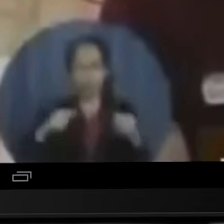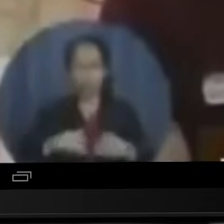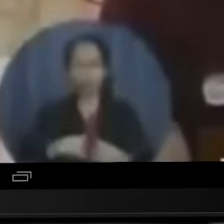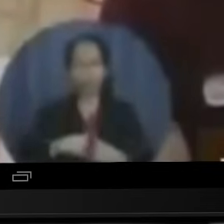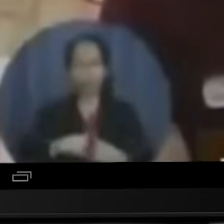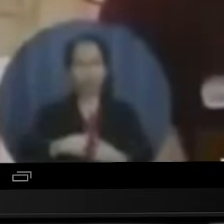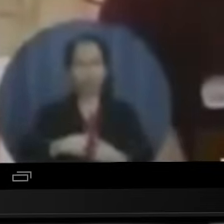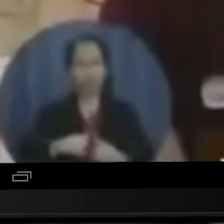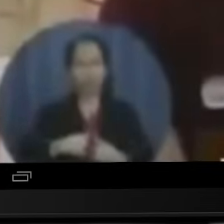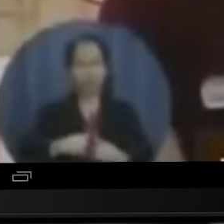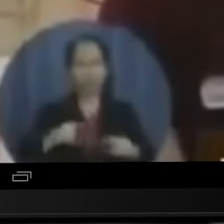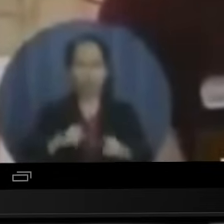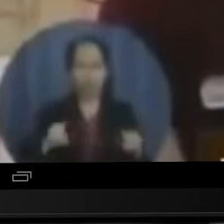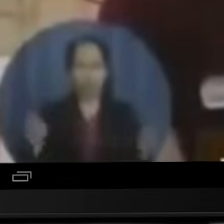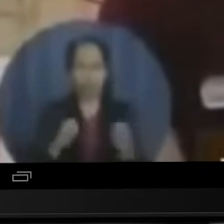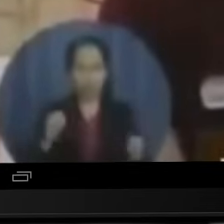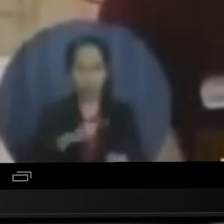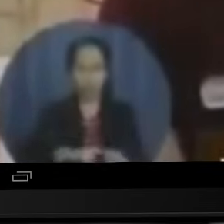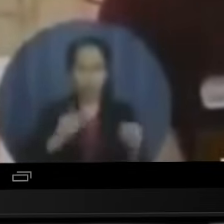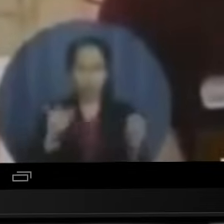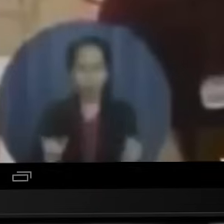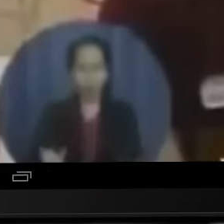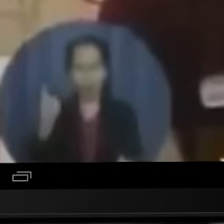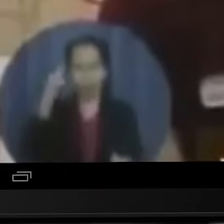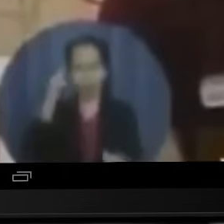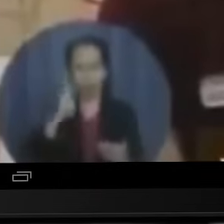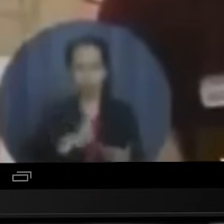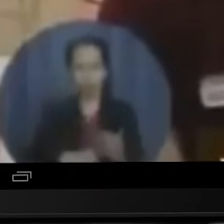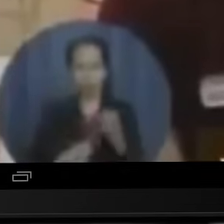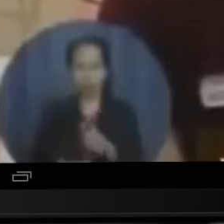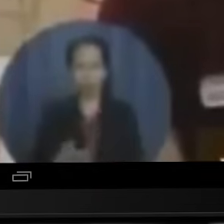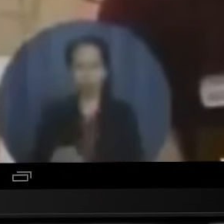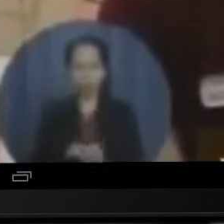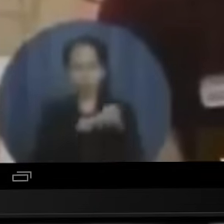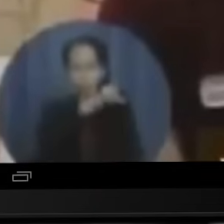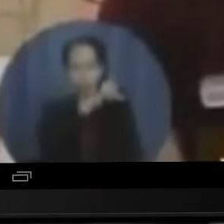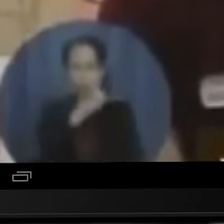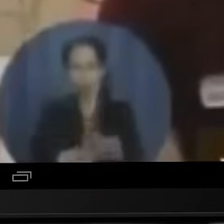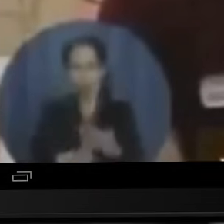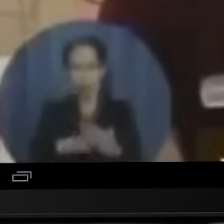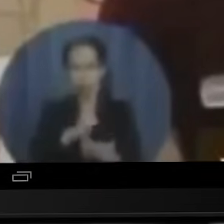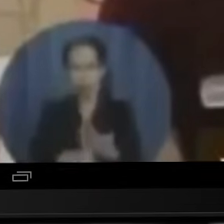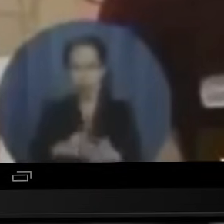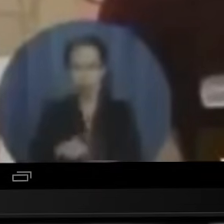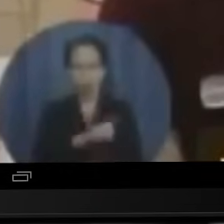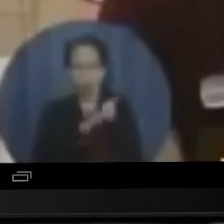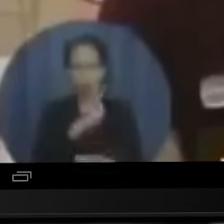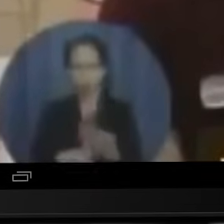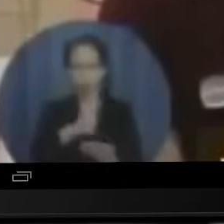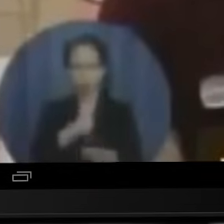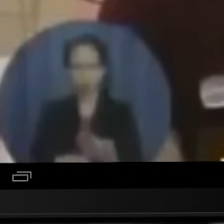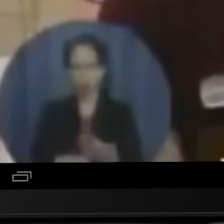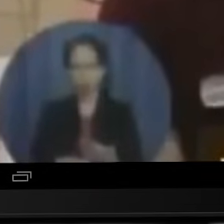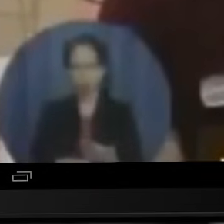Pero wala lang tayong panahon ngayon para yan ay pag-usapan. Mahabang usapan yan, kapatid, eh, yung hayop na yan.